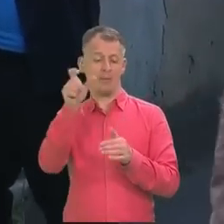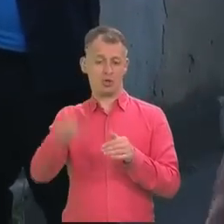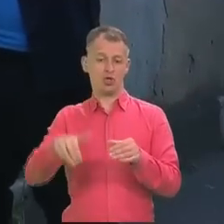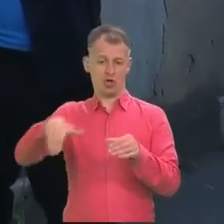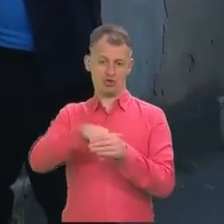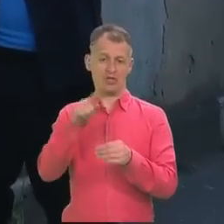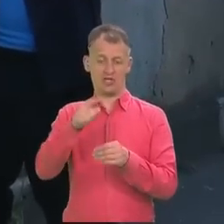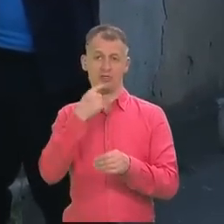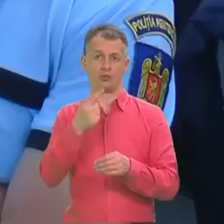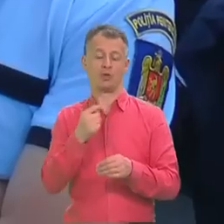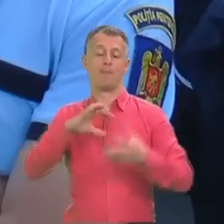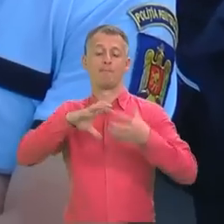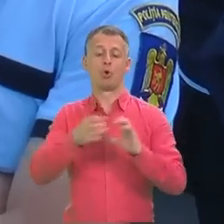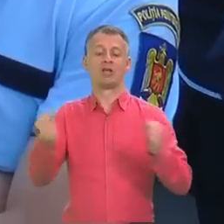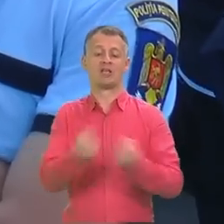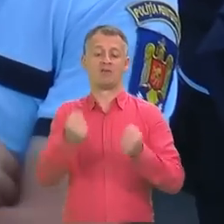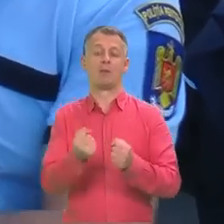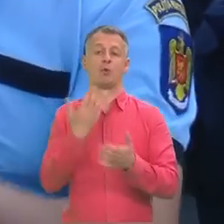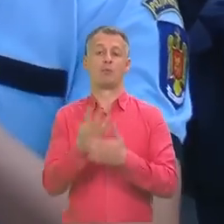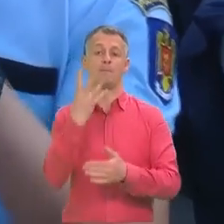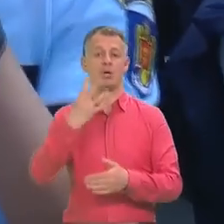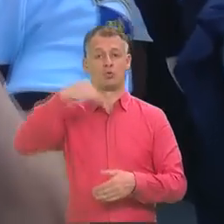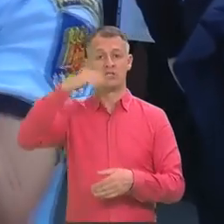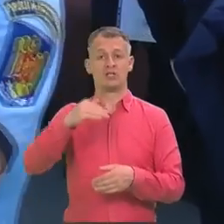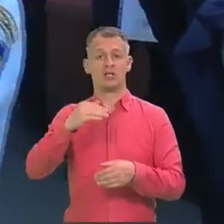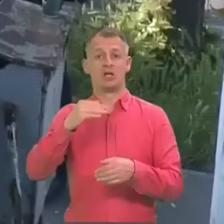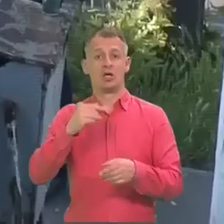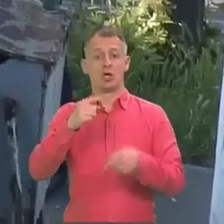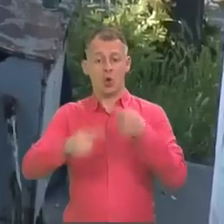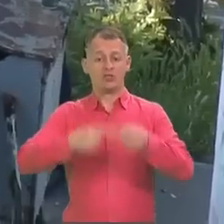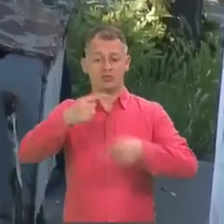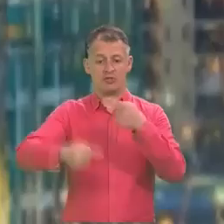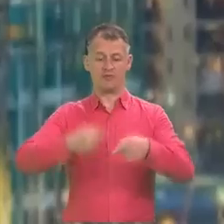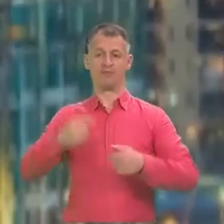bloca activitatea pentru cel puțin 4 zile consecutiv.